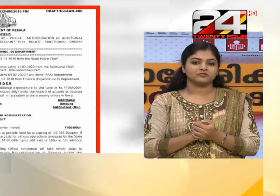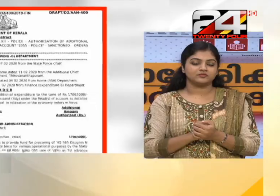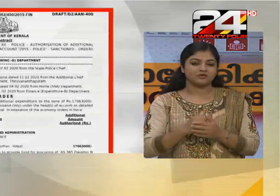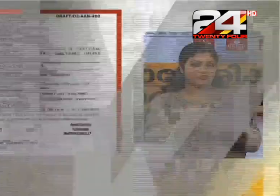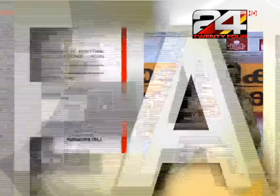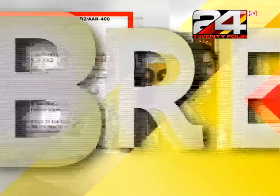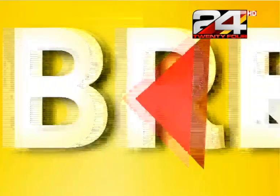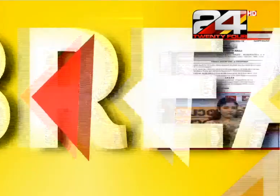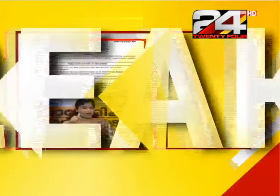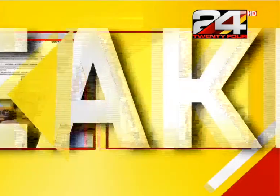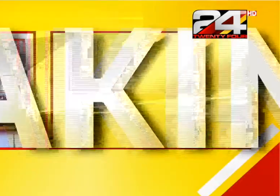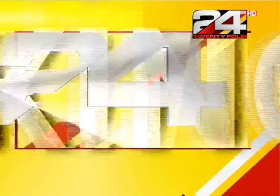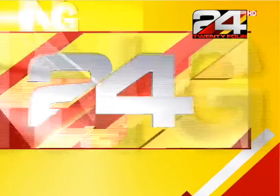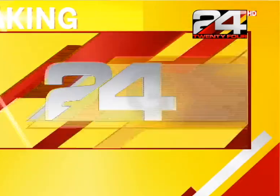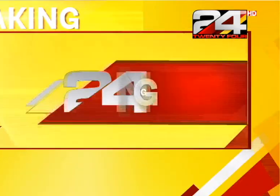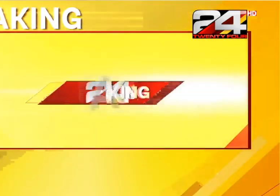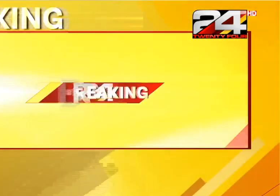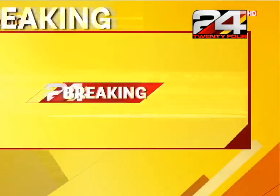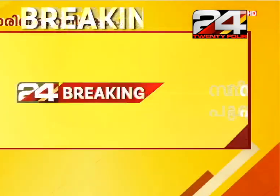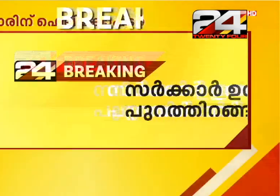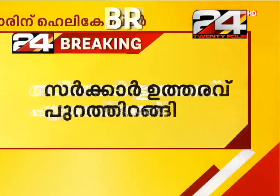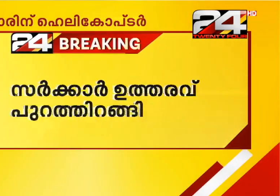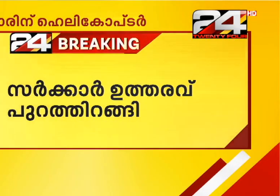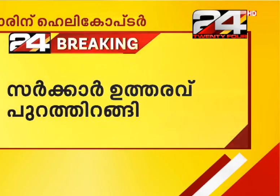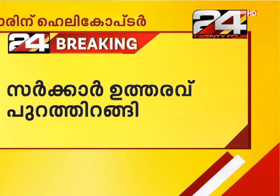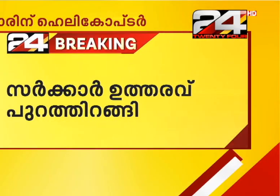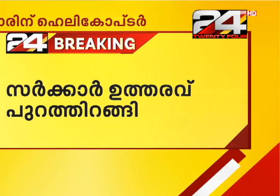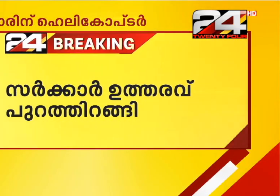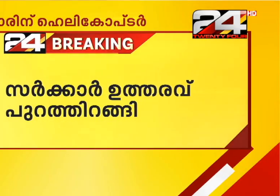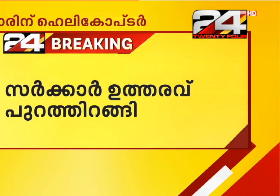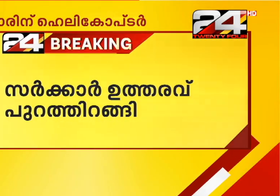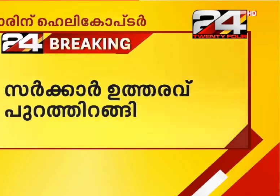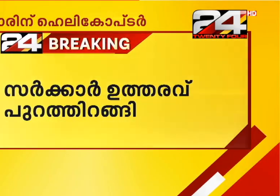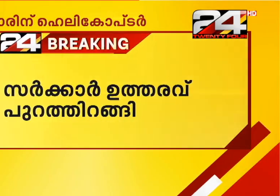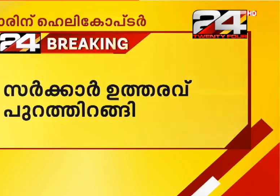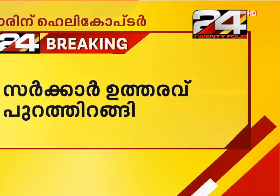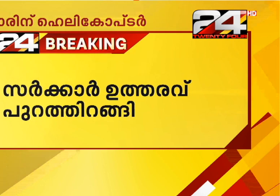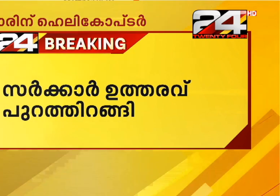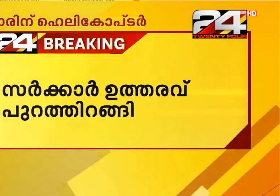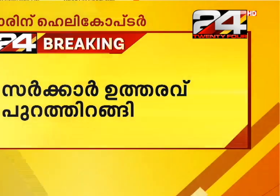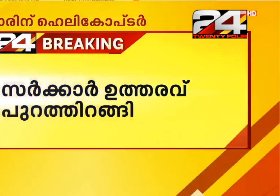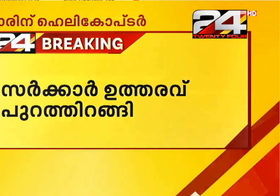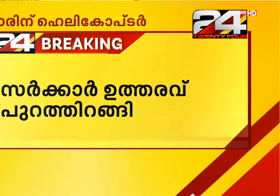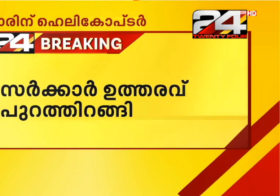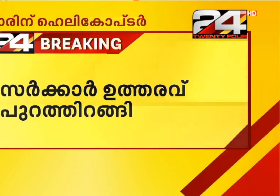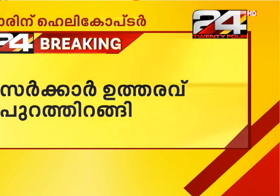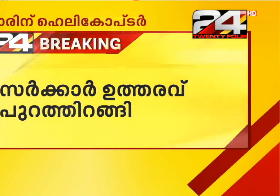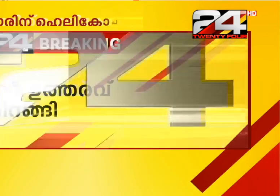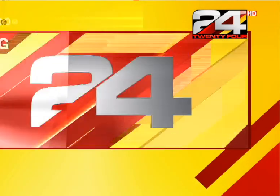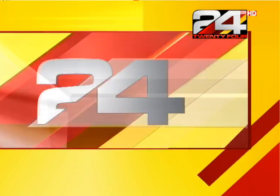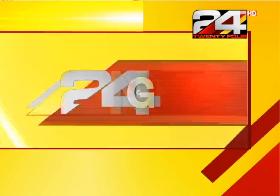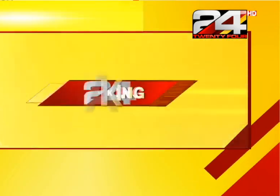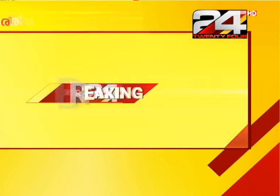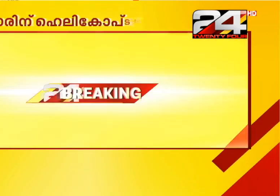കേരളത്തിൽ തന്നെ ദീർഘദൂര യാത്രകൾക്കൊക്കെ ഒരുപക്ഷെ മുഖ്യമന്ത്രി അടക്കമുള്ളവരും മന്ത്രിമാരുമൊക്കെ ഈ ഹെലികോപ്റ്ററിനെ ആശ്രയിക്കും